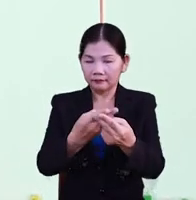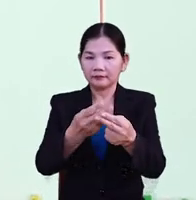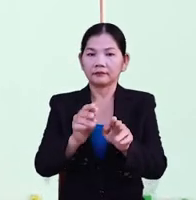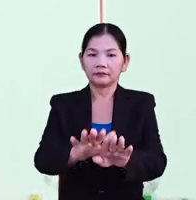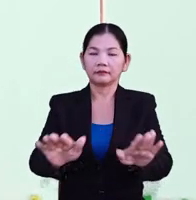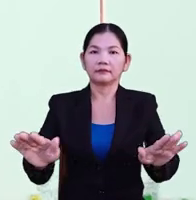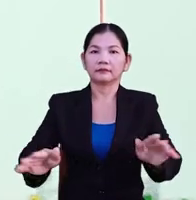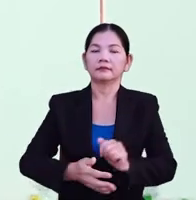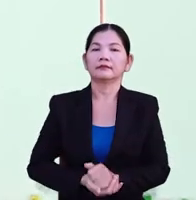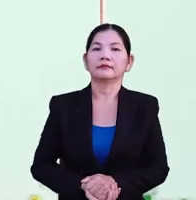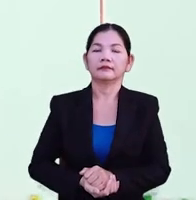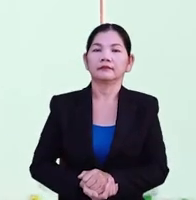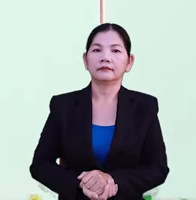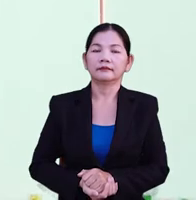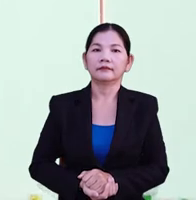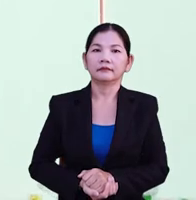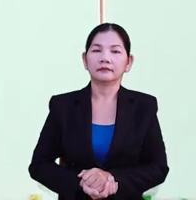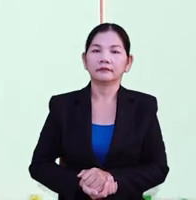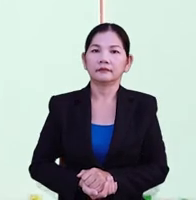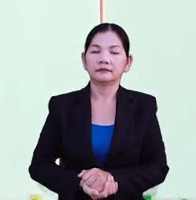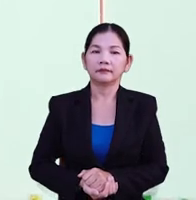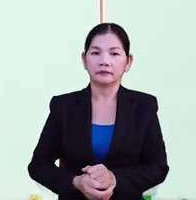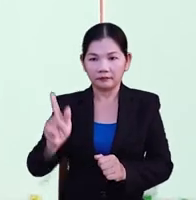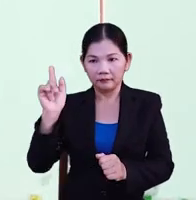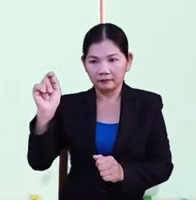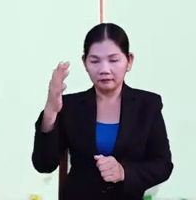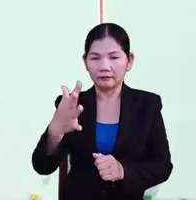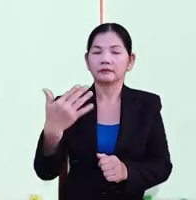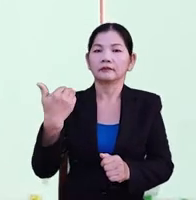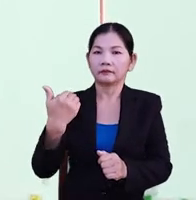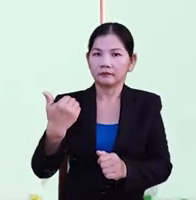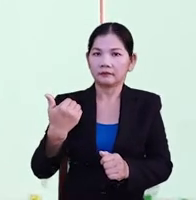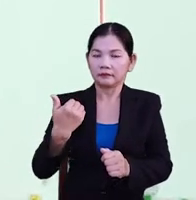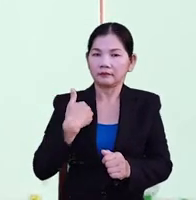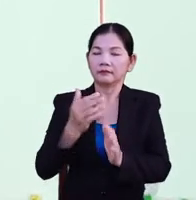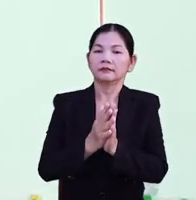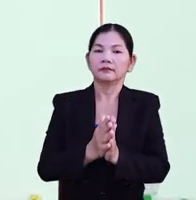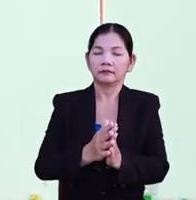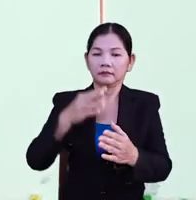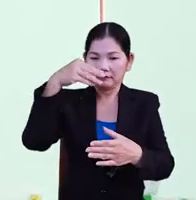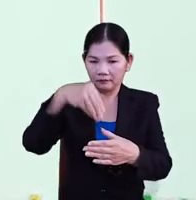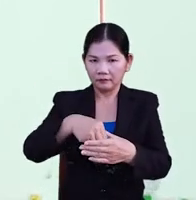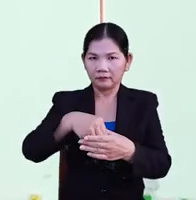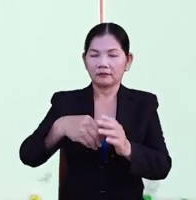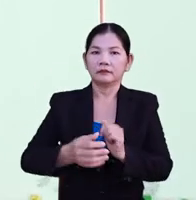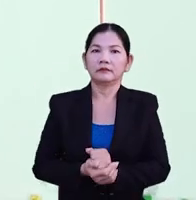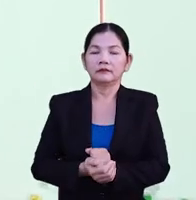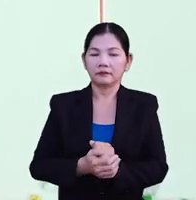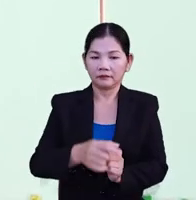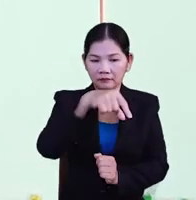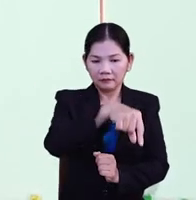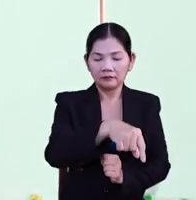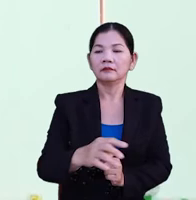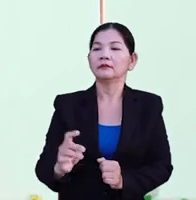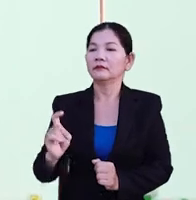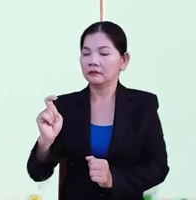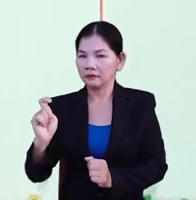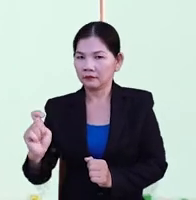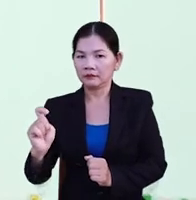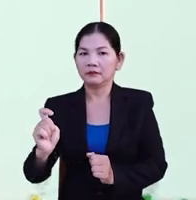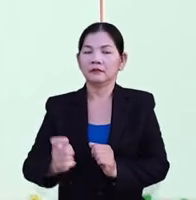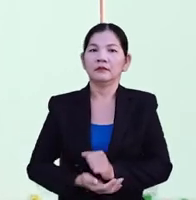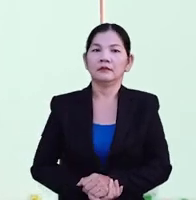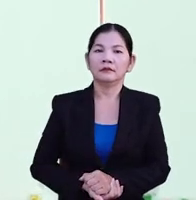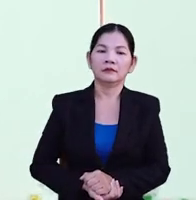នាចាតើរូបមួយណាដែលនៅក្នុងរូបកឬក៏រូប